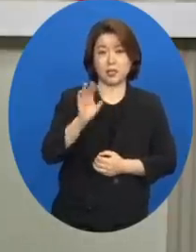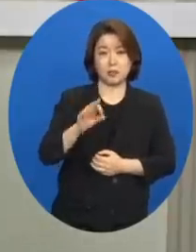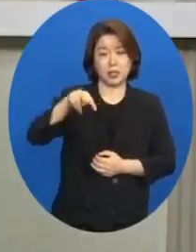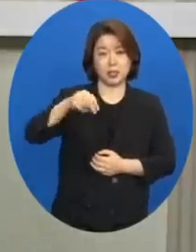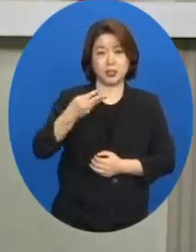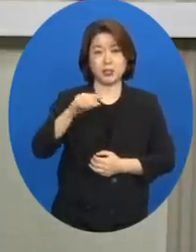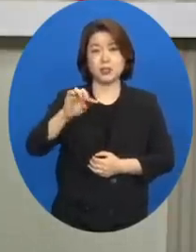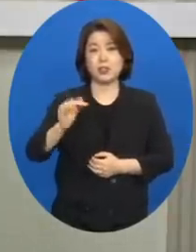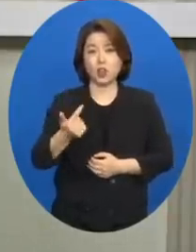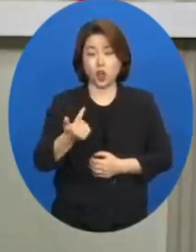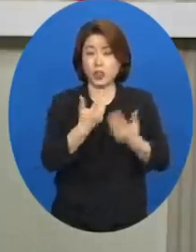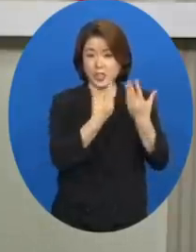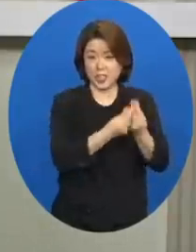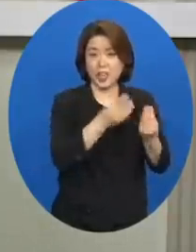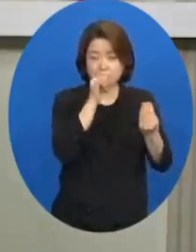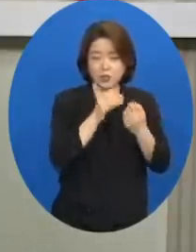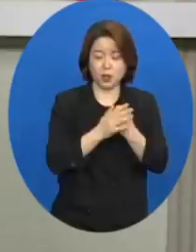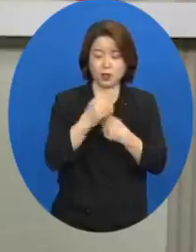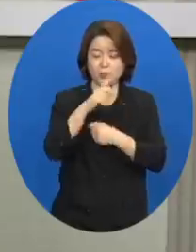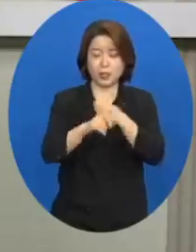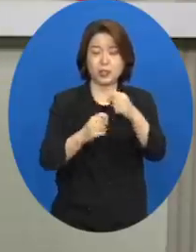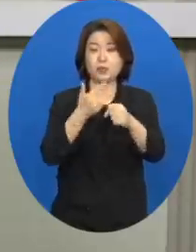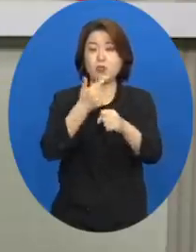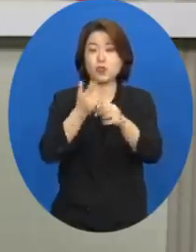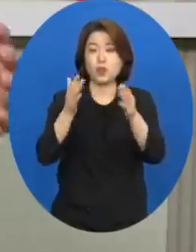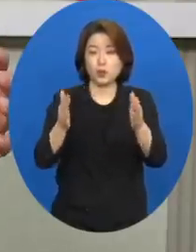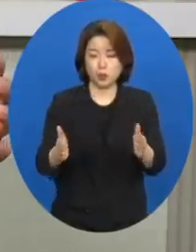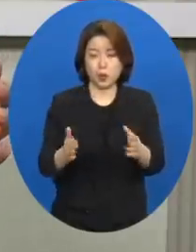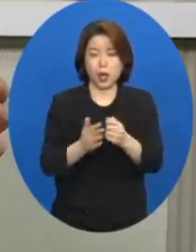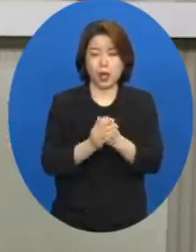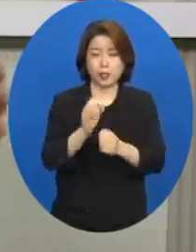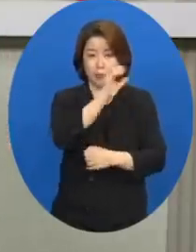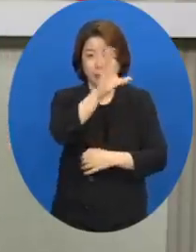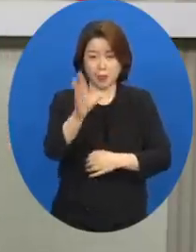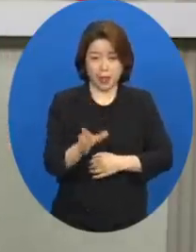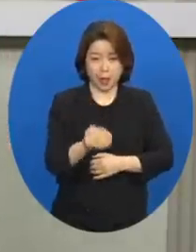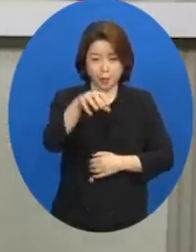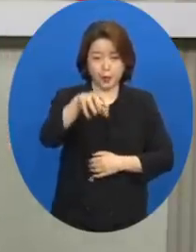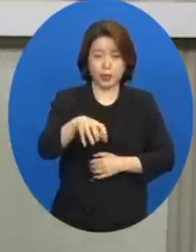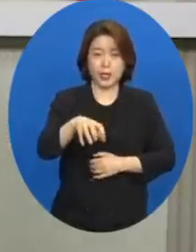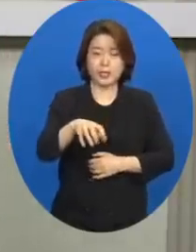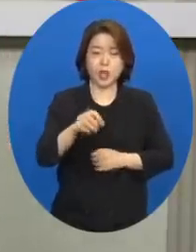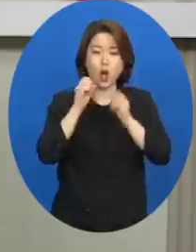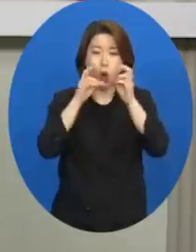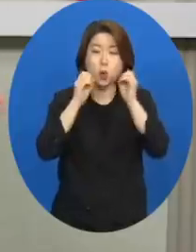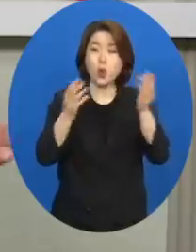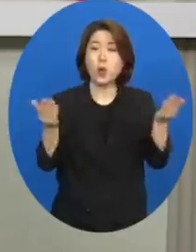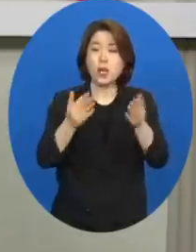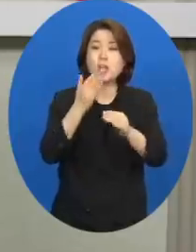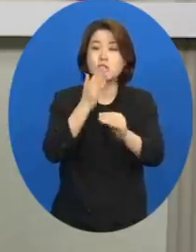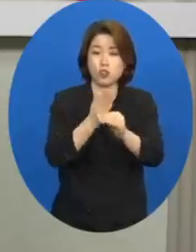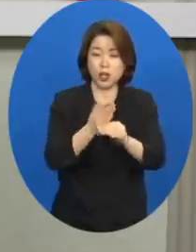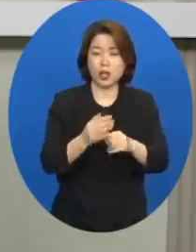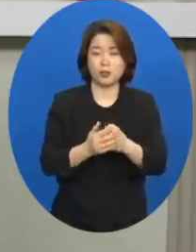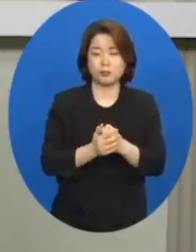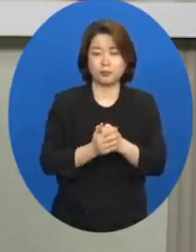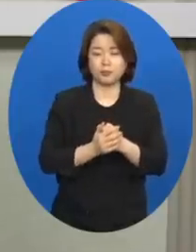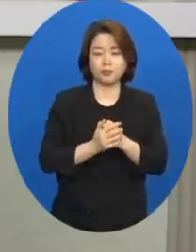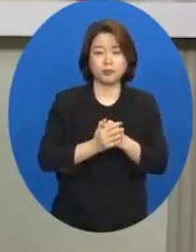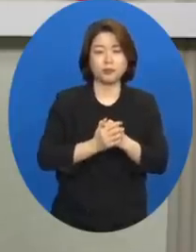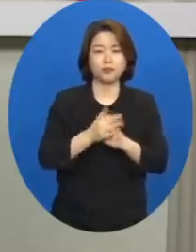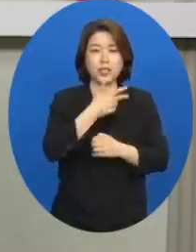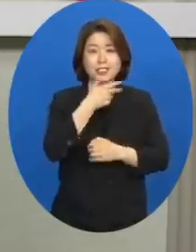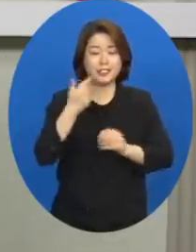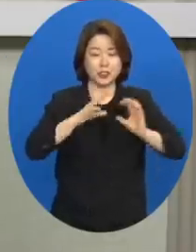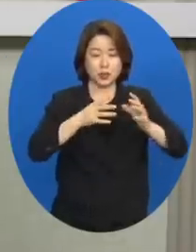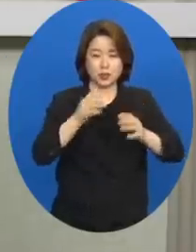일화가 있습니다 그 분의 16년 동안 아프리카에서 사역을 하다가 그가 영국으로 잠깐